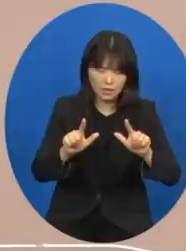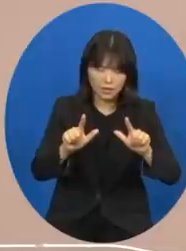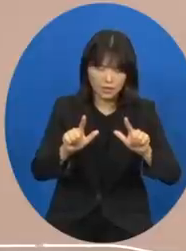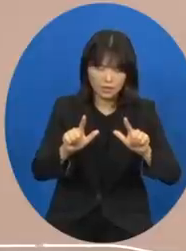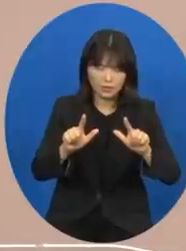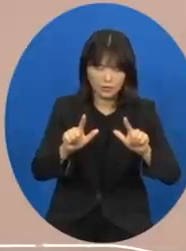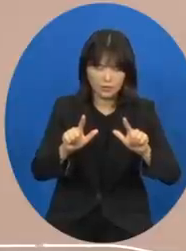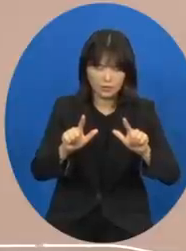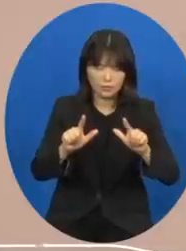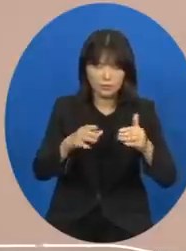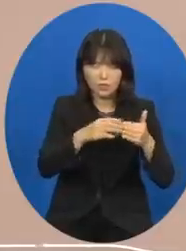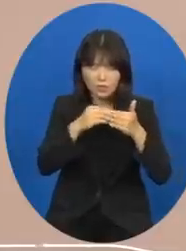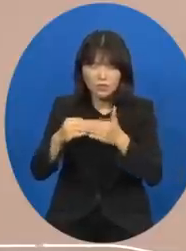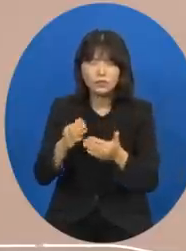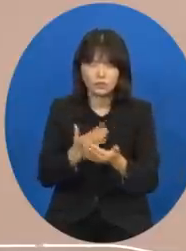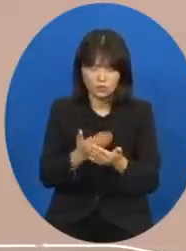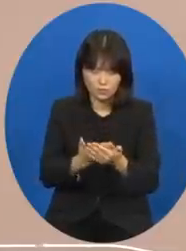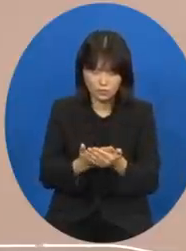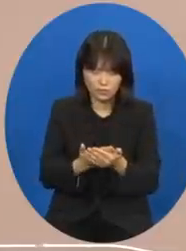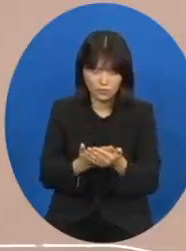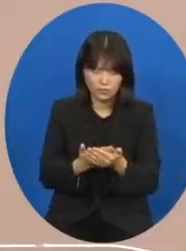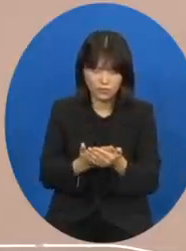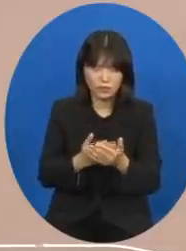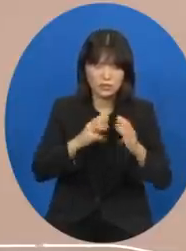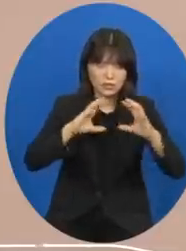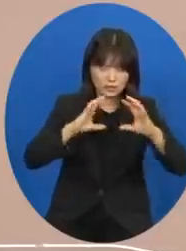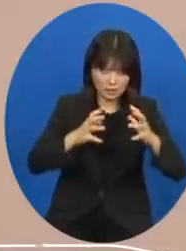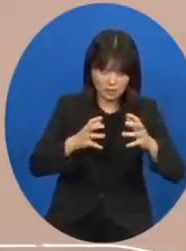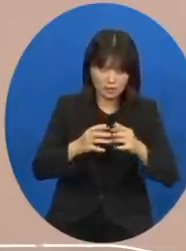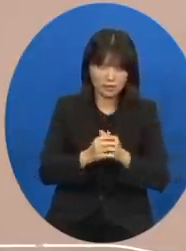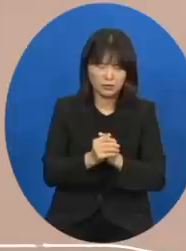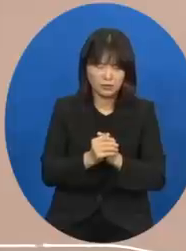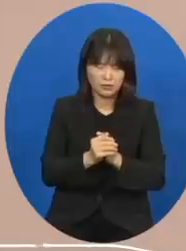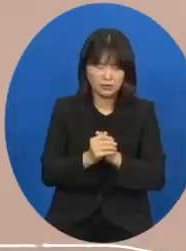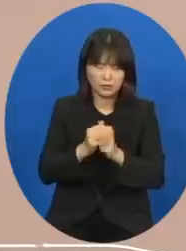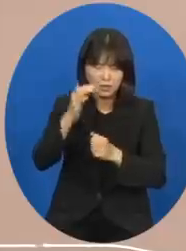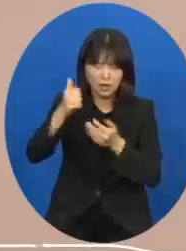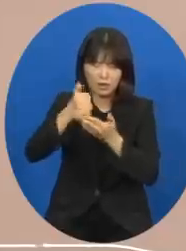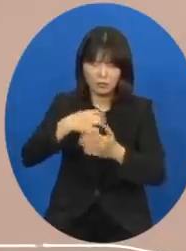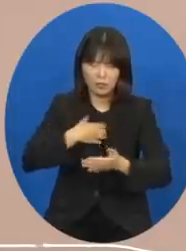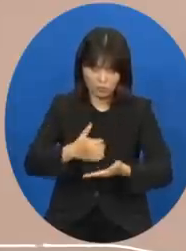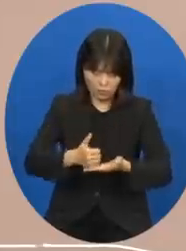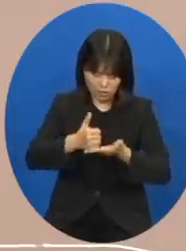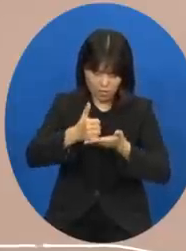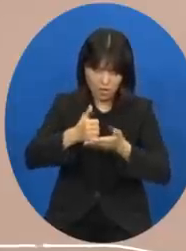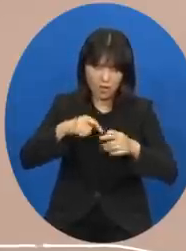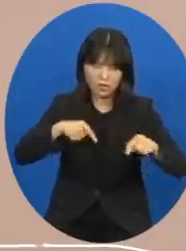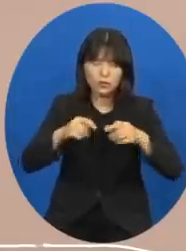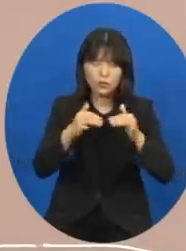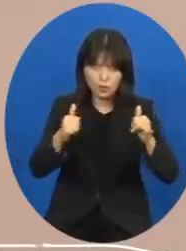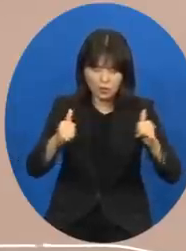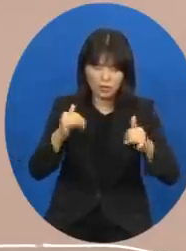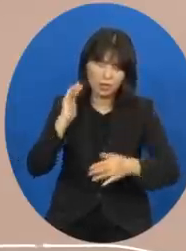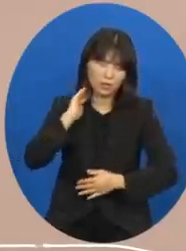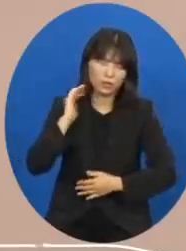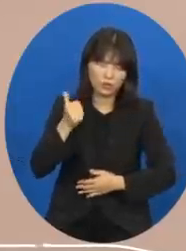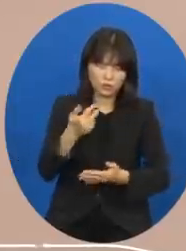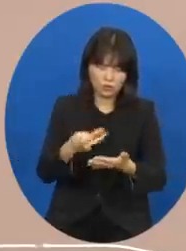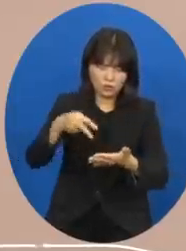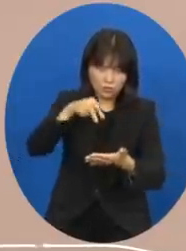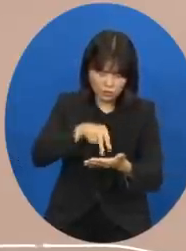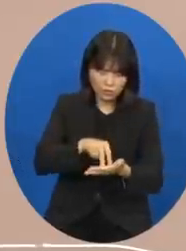살게 하소서. 이 나라가 하나님을 경외하는 지도자, 그런 대통령이